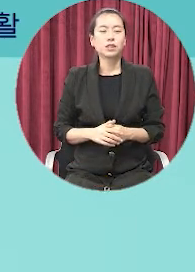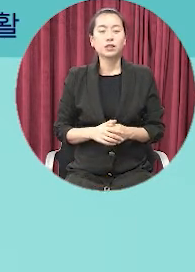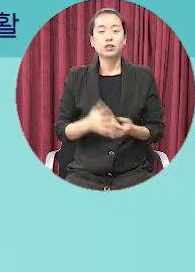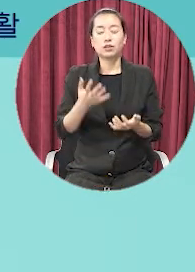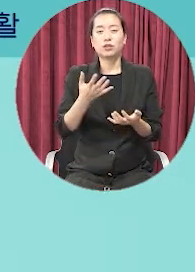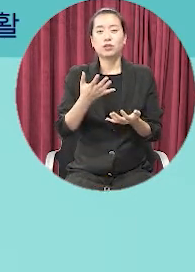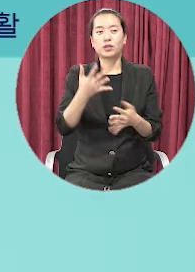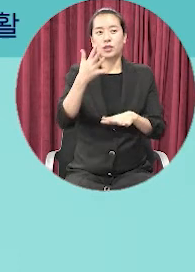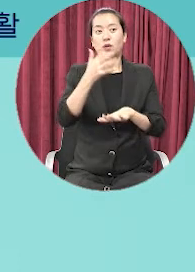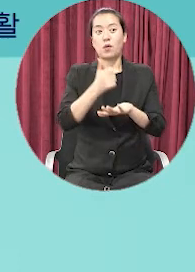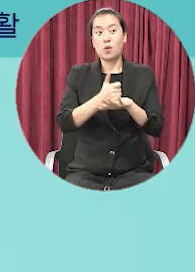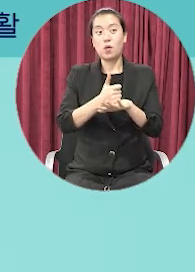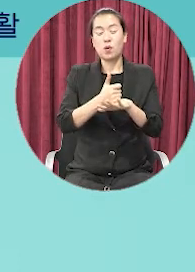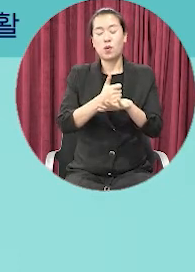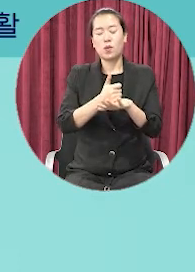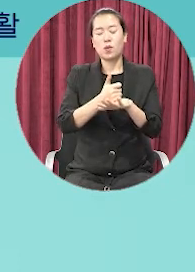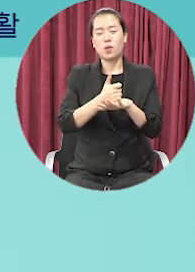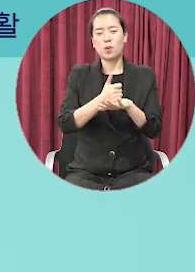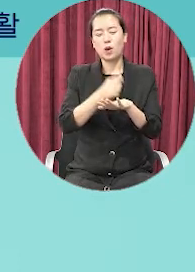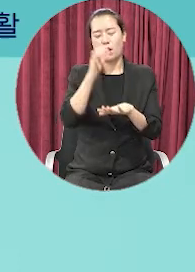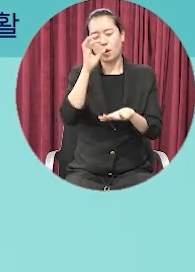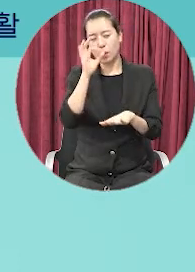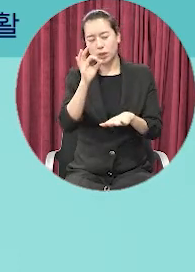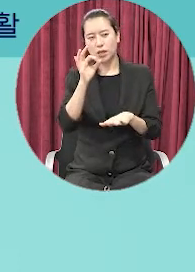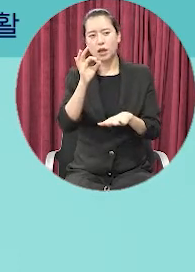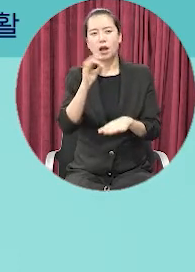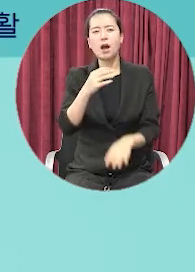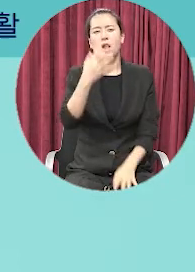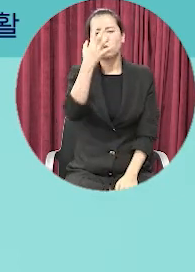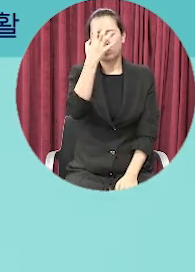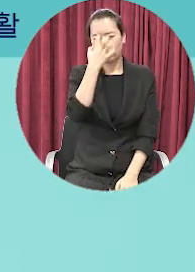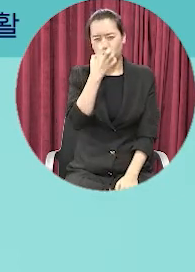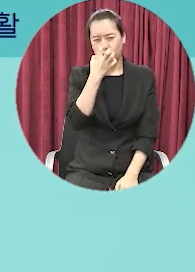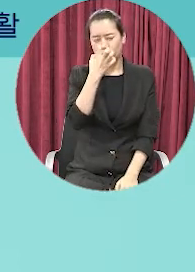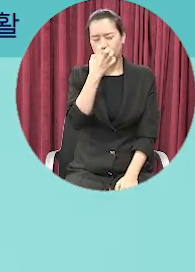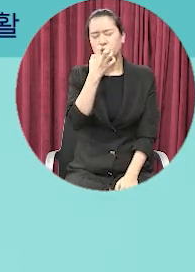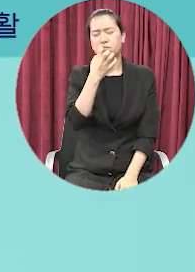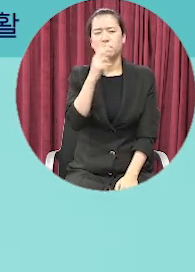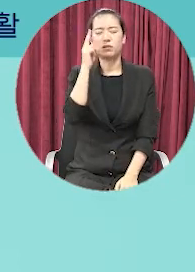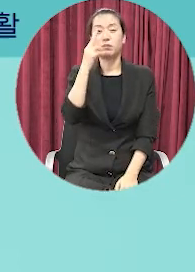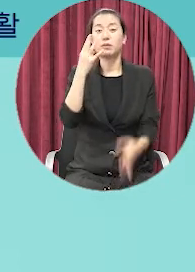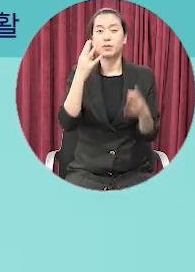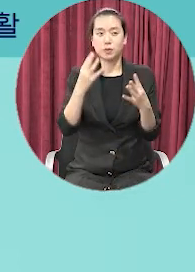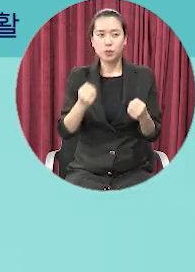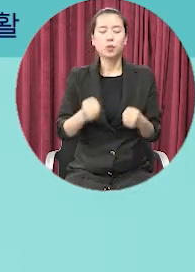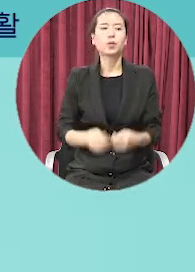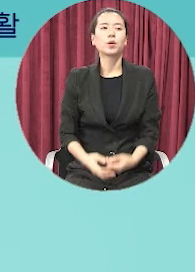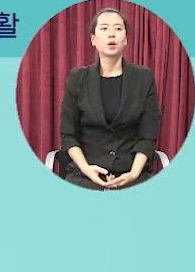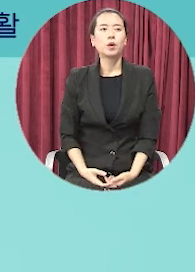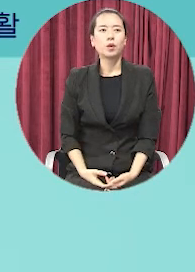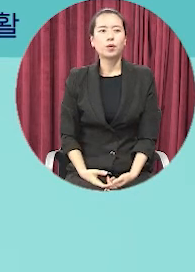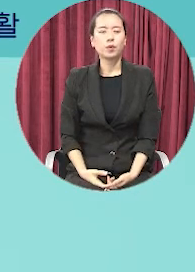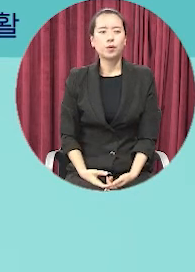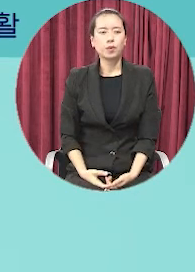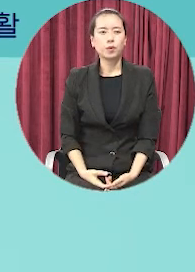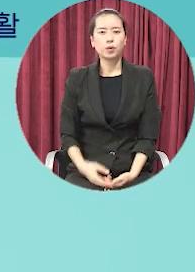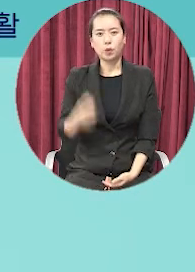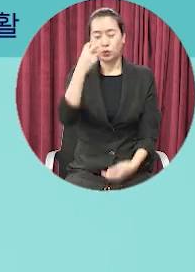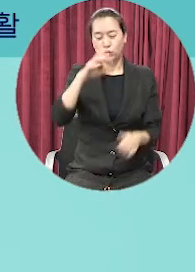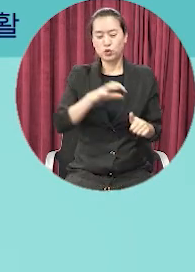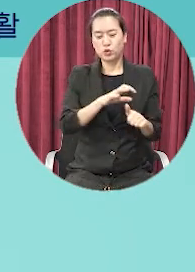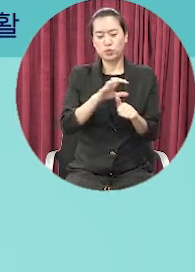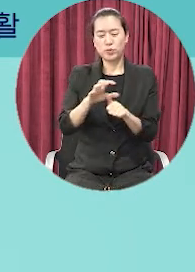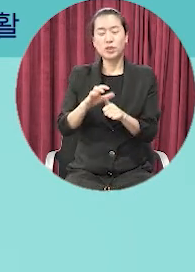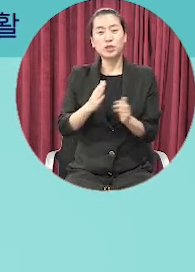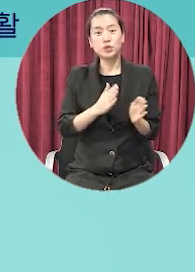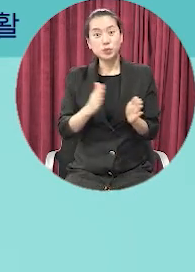수치가 굉장히 높게 나왔었고요. 우울증에 대한 척도도 높게 평가가 됐었습니다. 그리고 이제 돌봄 준비도에